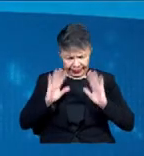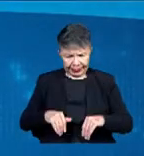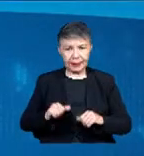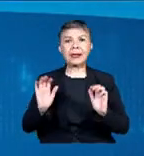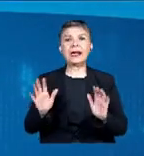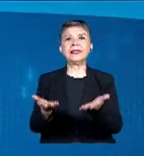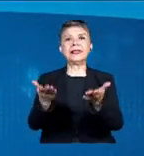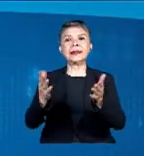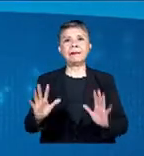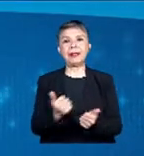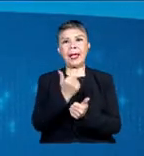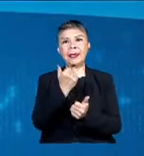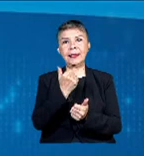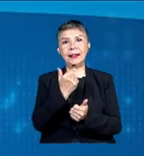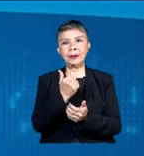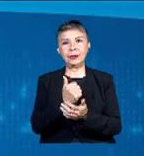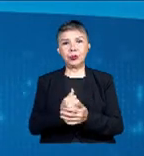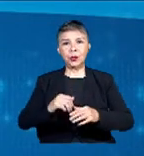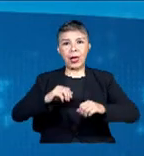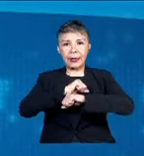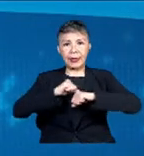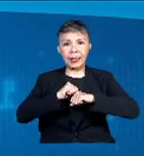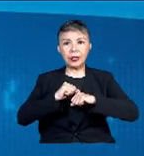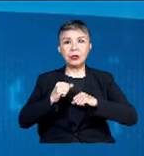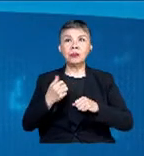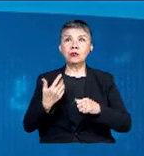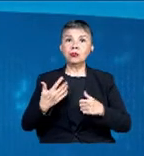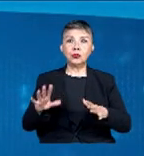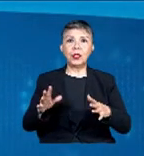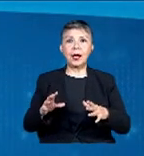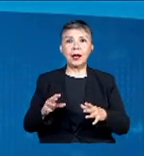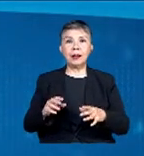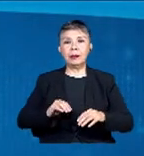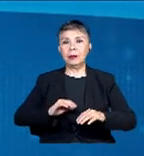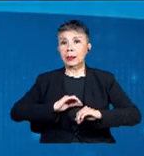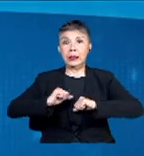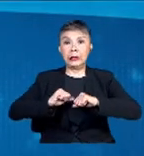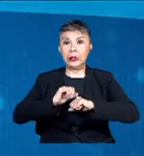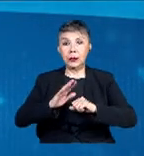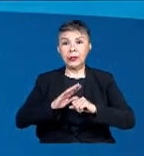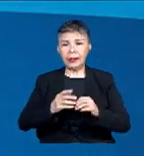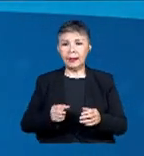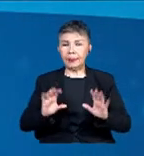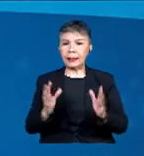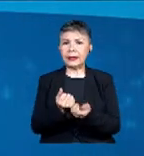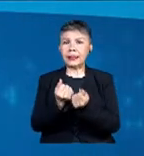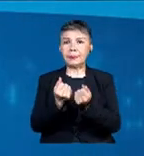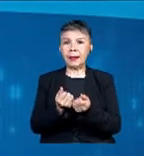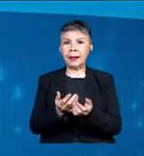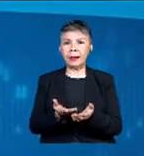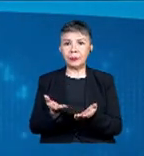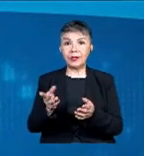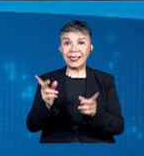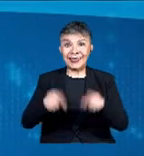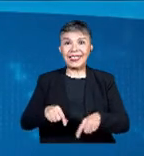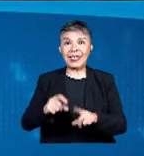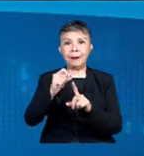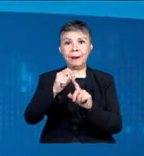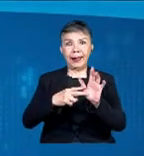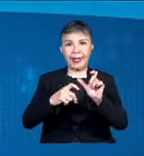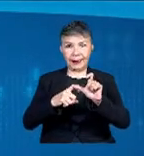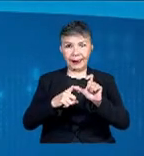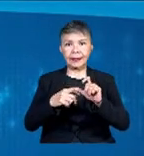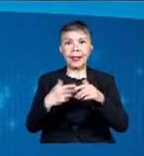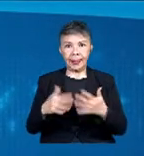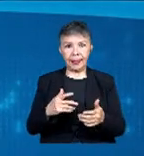beri kesempatan. Atlet-atlet yang ada, kita beri kesempatan dan